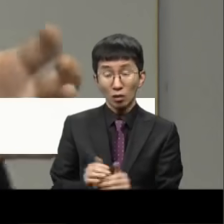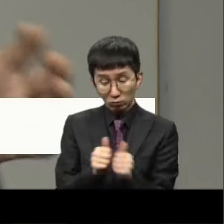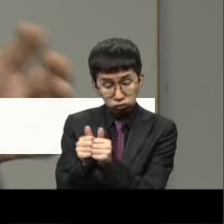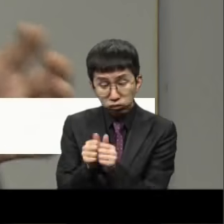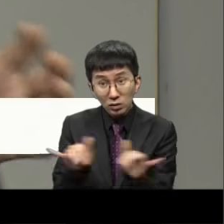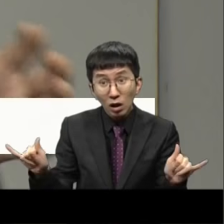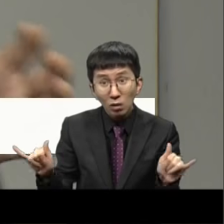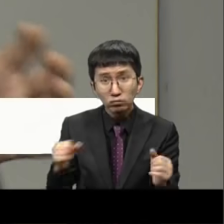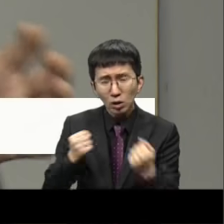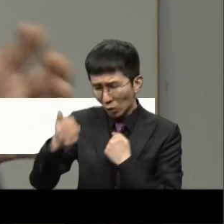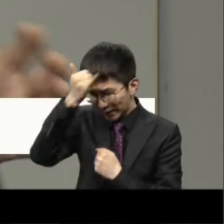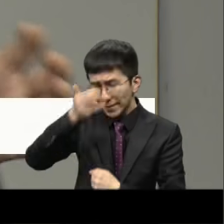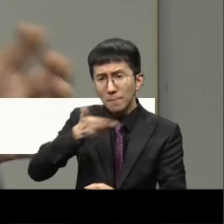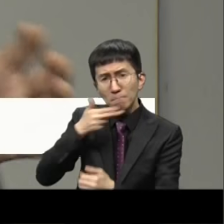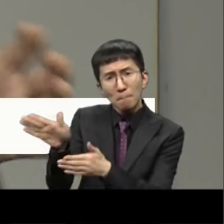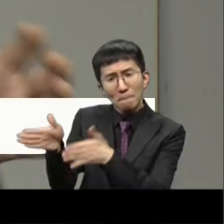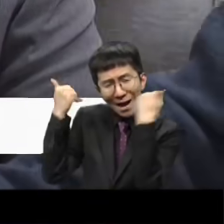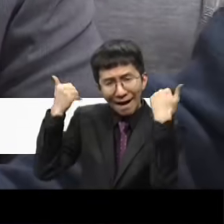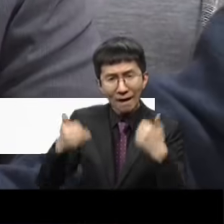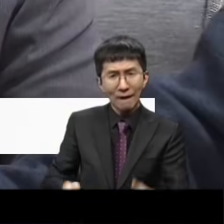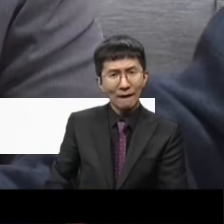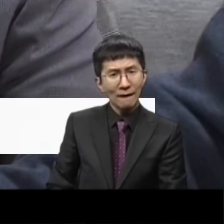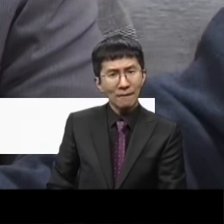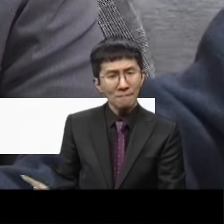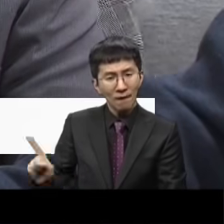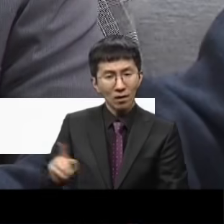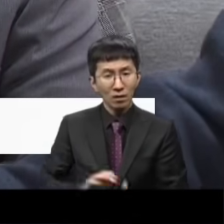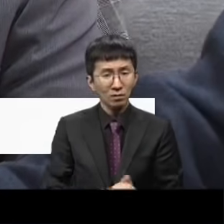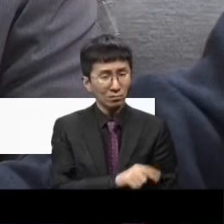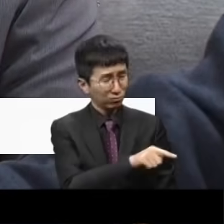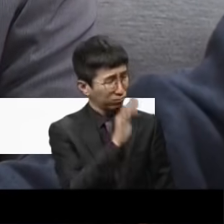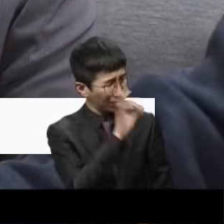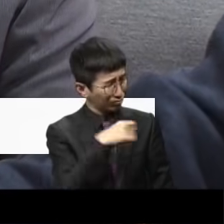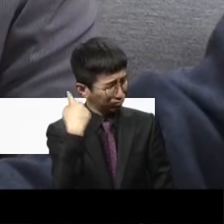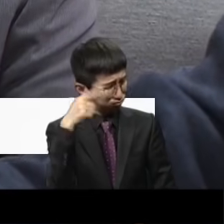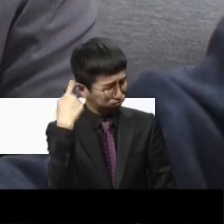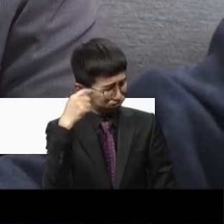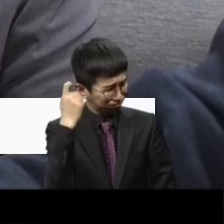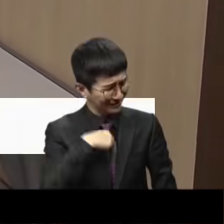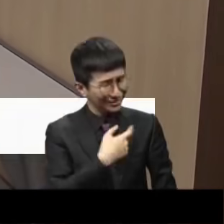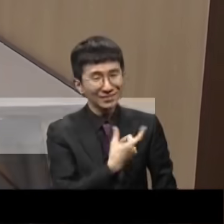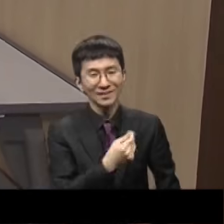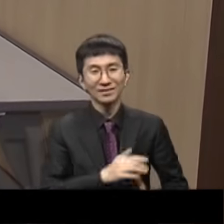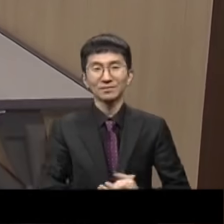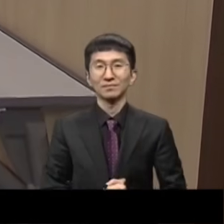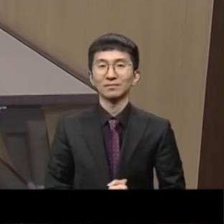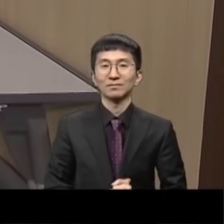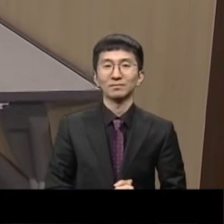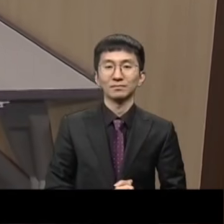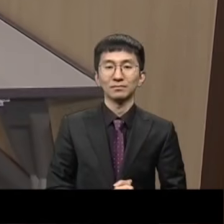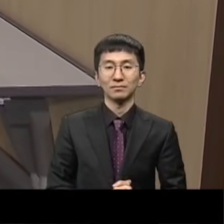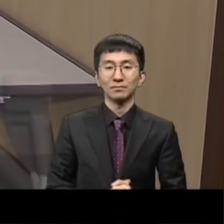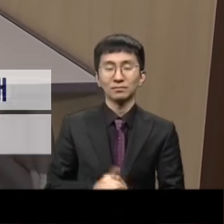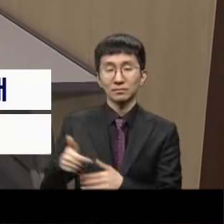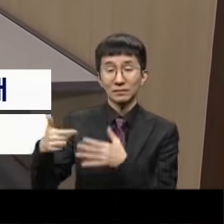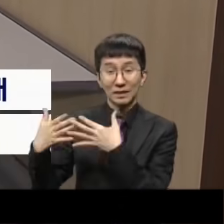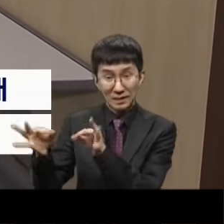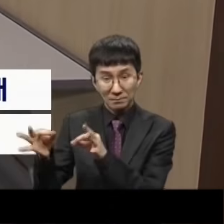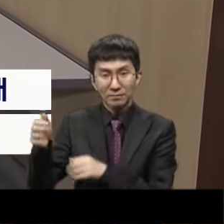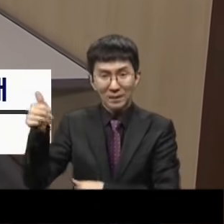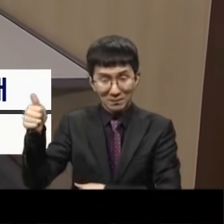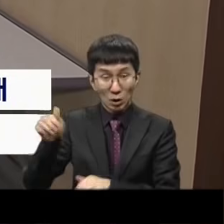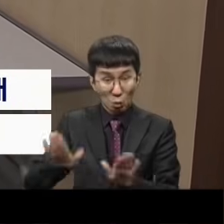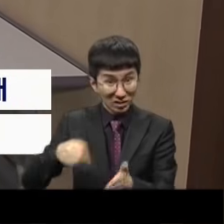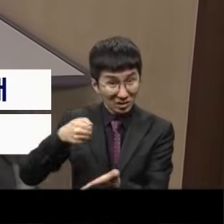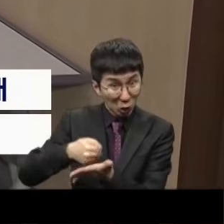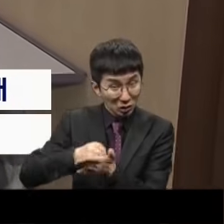넘는 말씀하신 것은 이적 행위다. 그 사람은 내가 보기엔 좀 정신이 좀 이상한 사람 같아. 김 위원장은 승부가 결정된